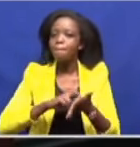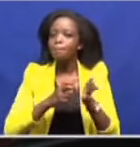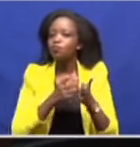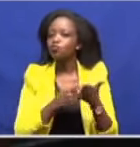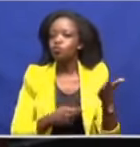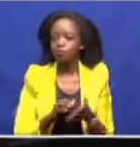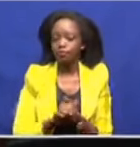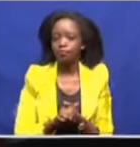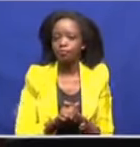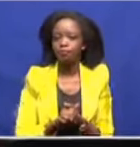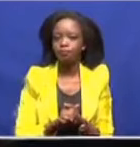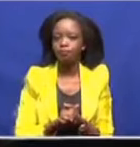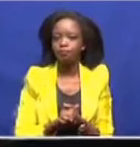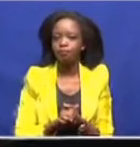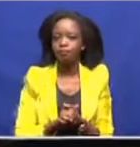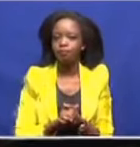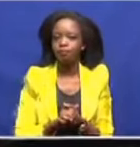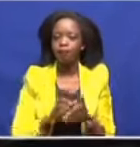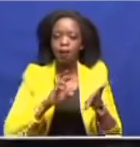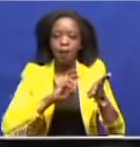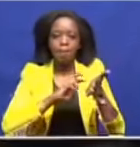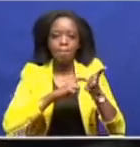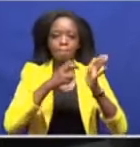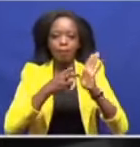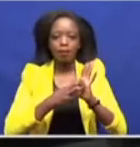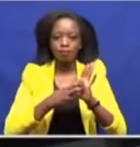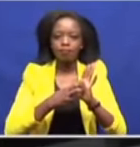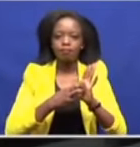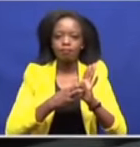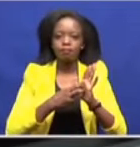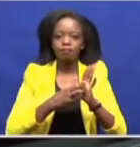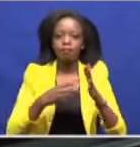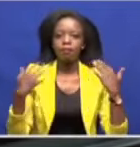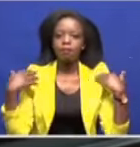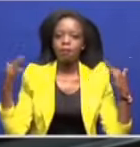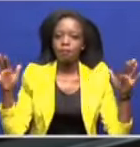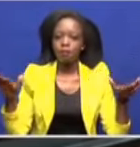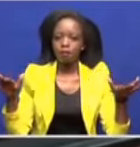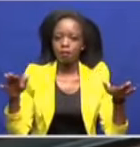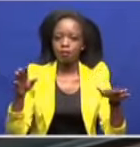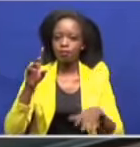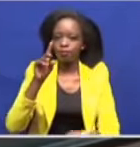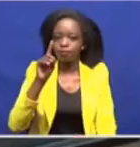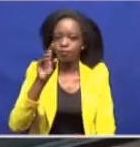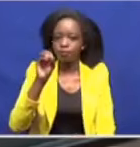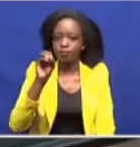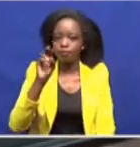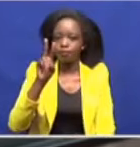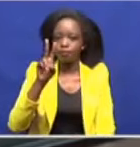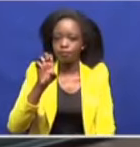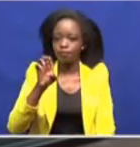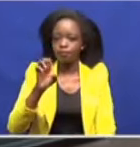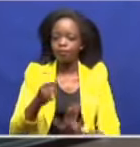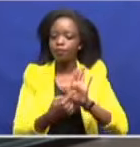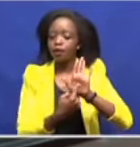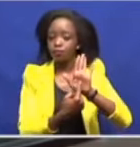katika Hebrania, inamaanisha jiwa, dove. And the dove is a sign,